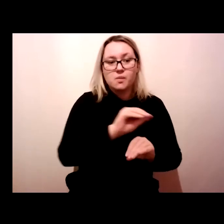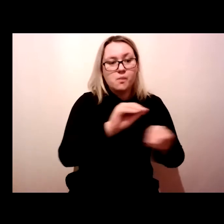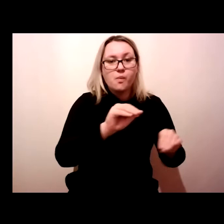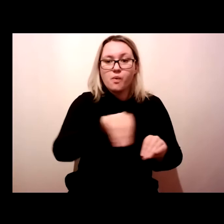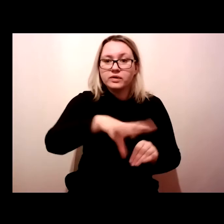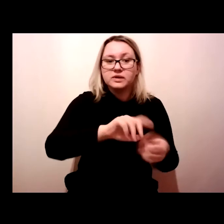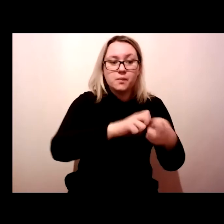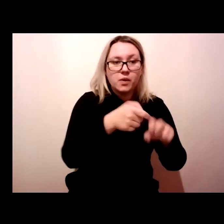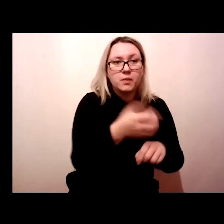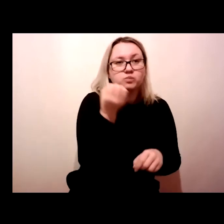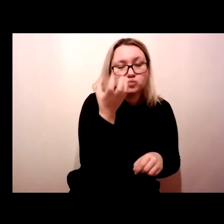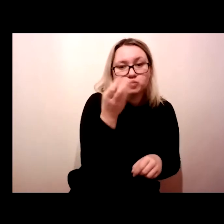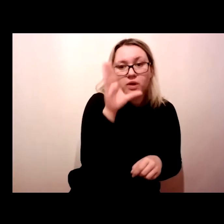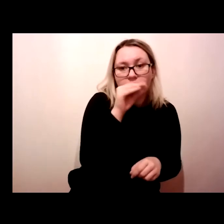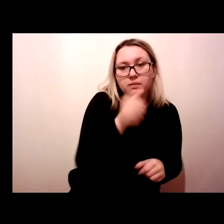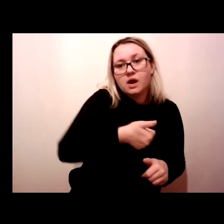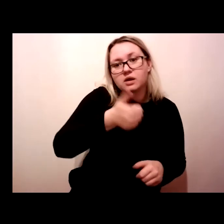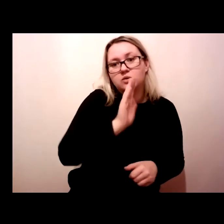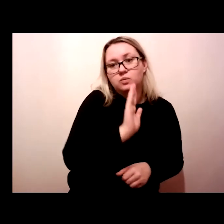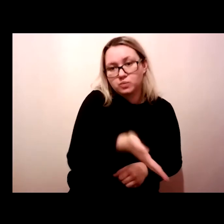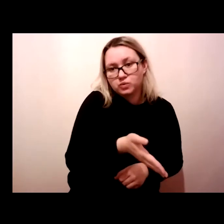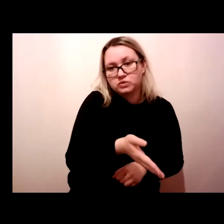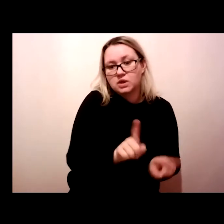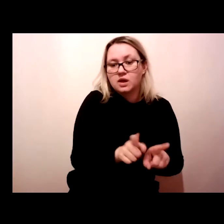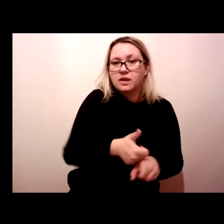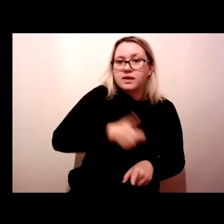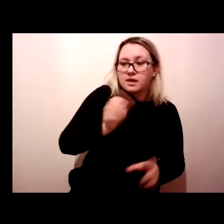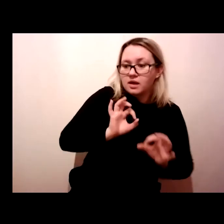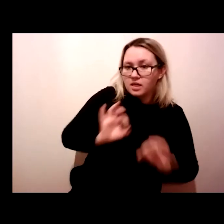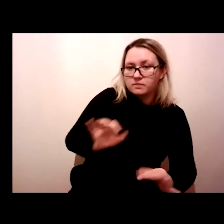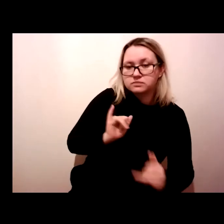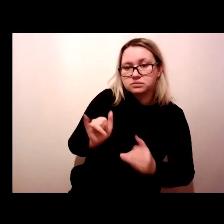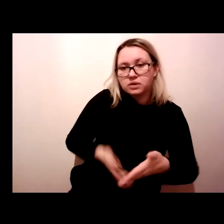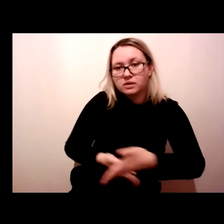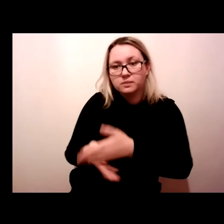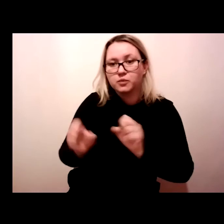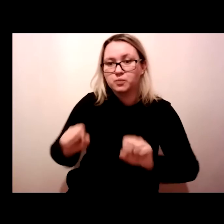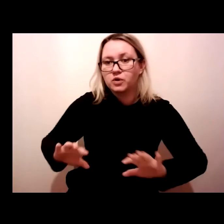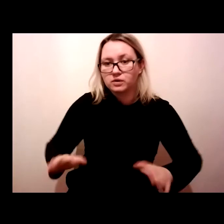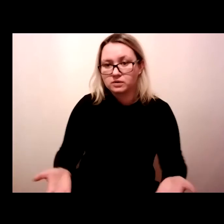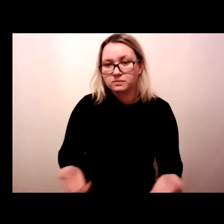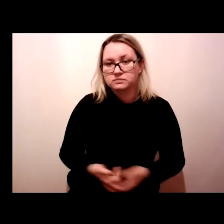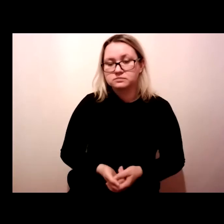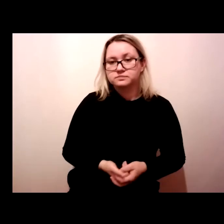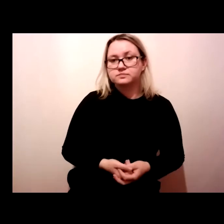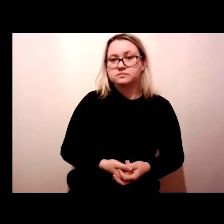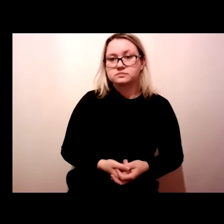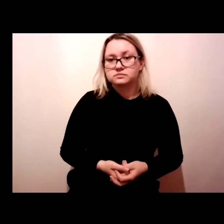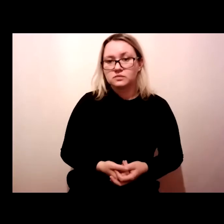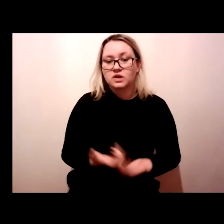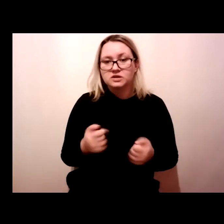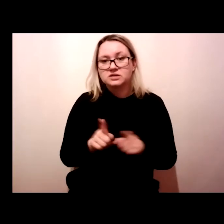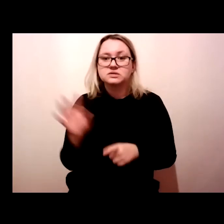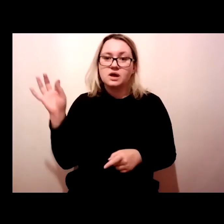problemą this training egzistuojančią ir geriau so that reaguoti it helps teachers to understand the į problem tas better patyčias, nes dažnu